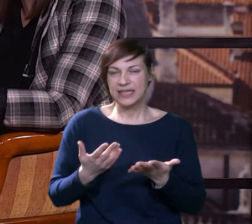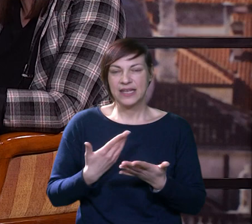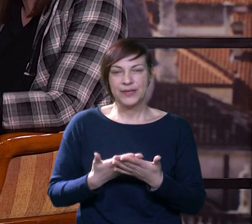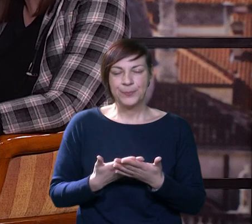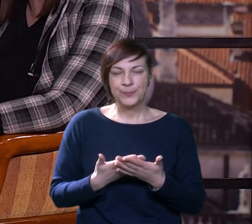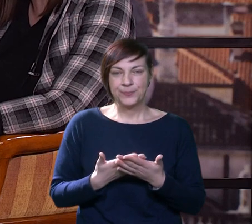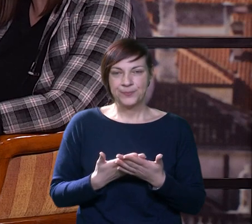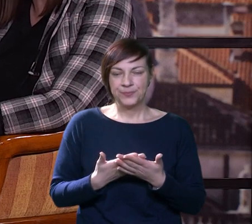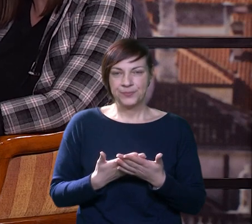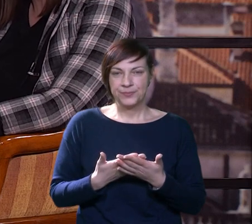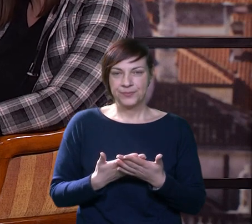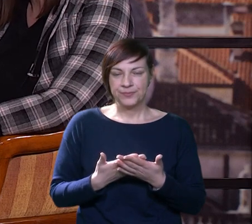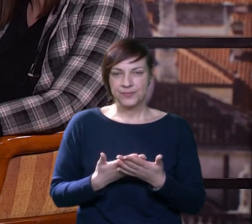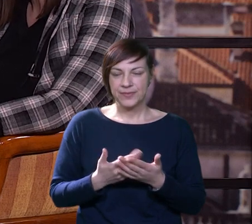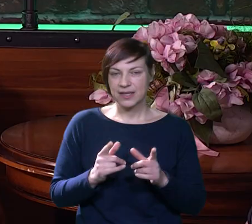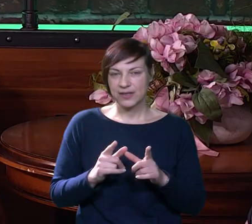najupečatljivije?